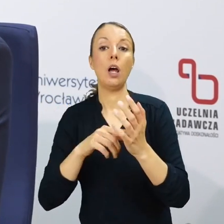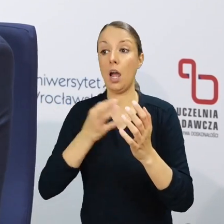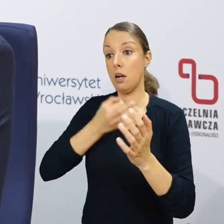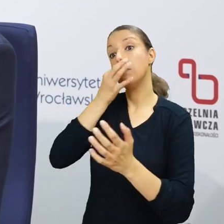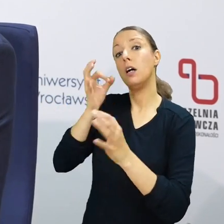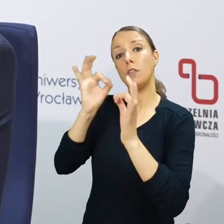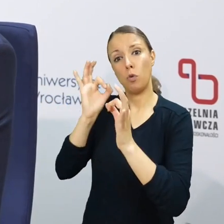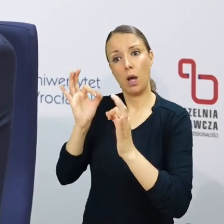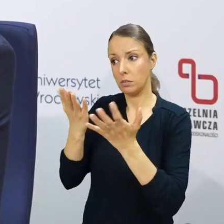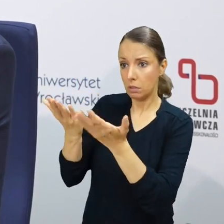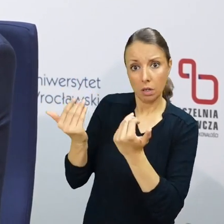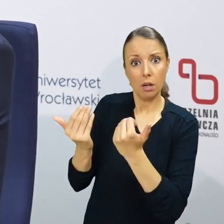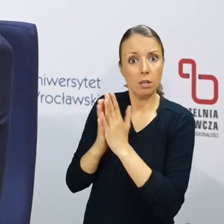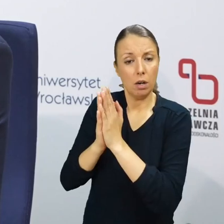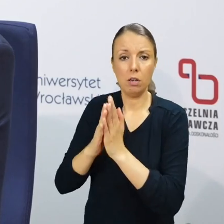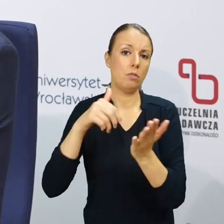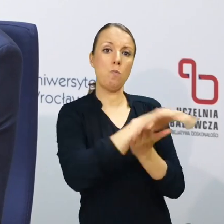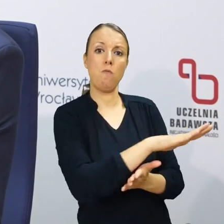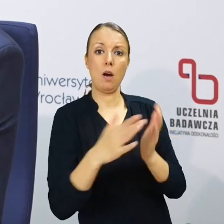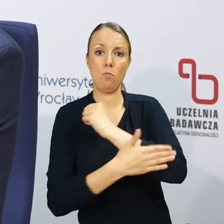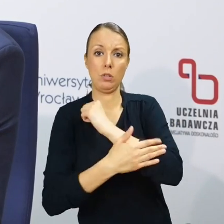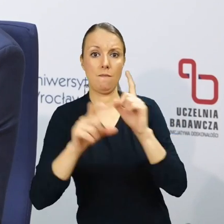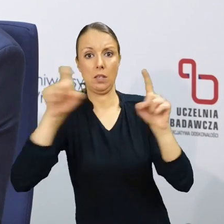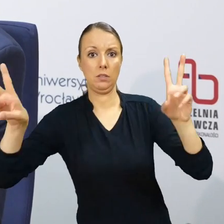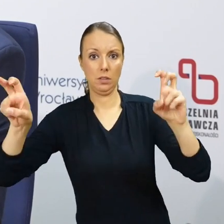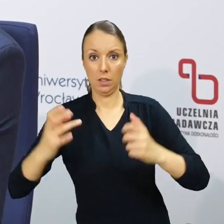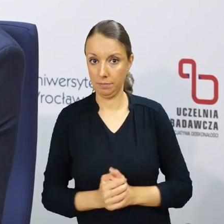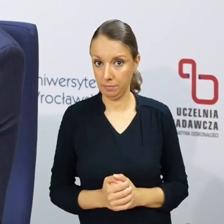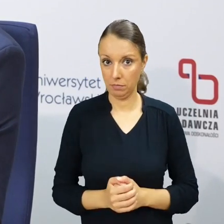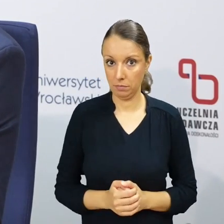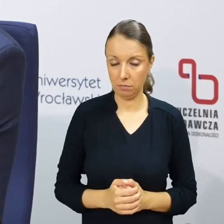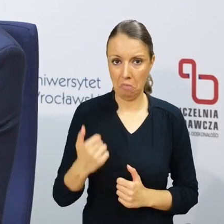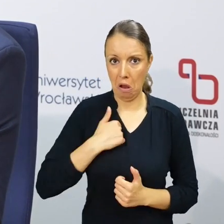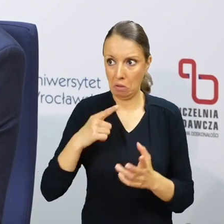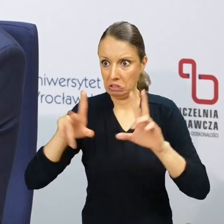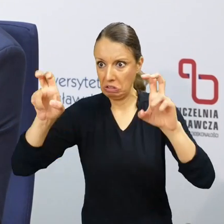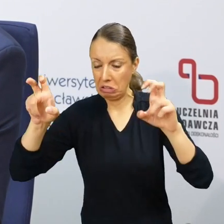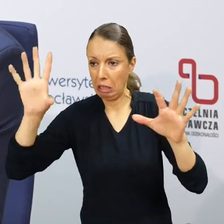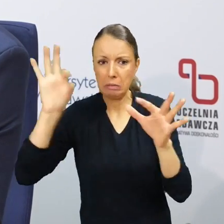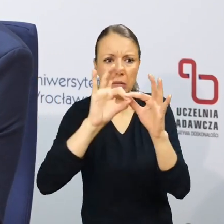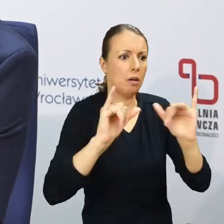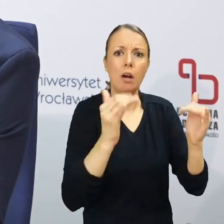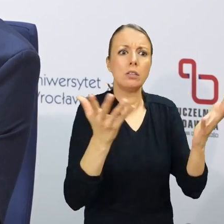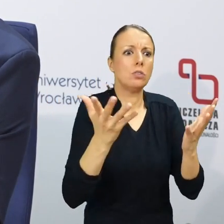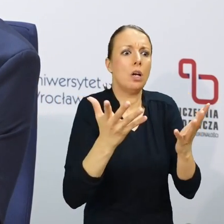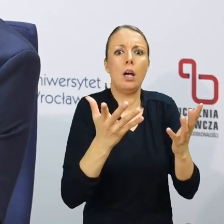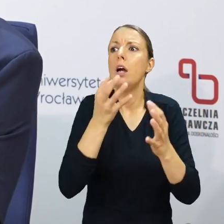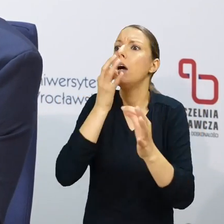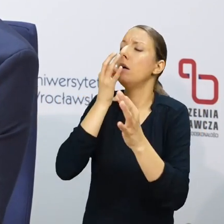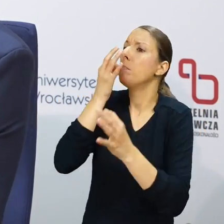potrafię przyłożyć do podstaw, które pozwalają na odmowę udostępnienia informacji publicznej.